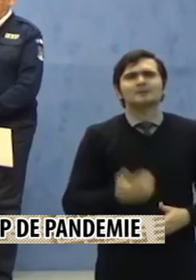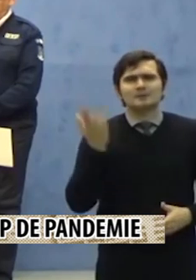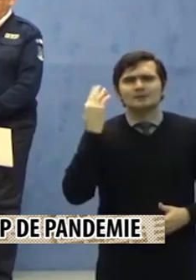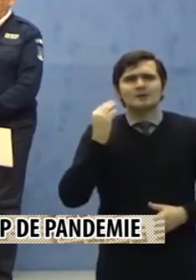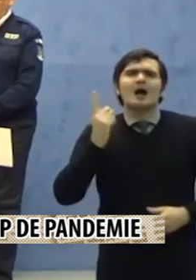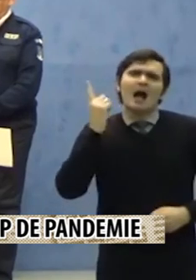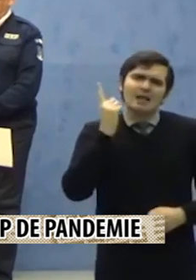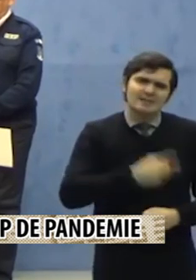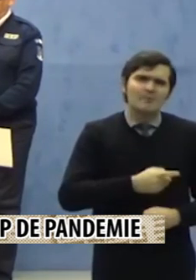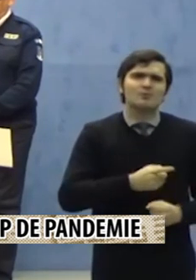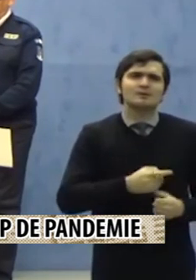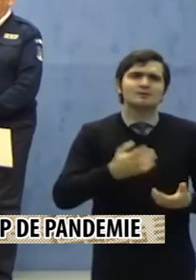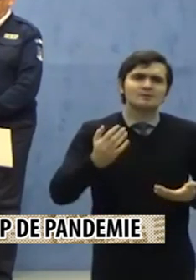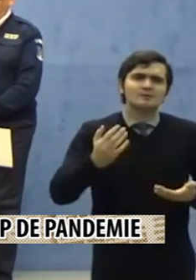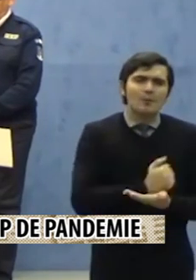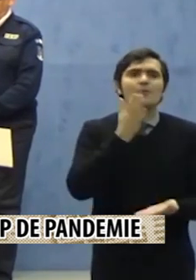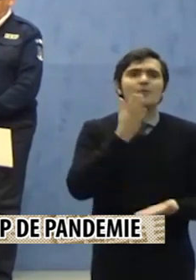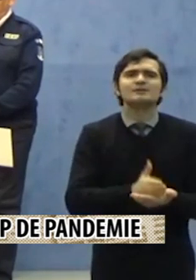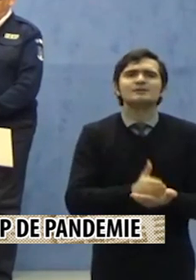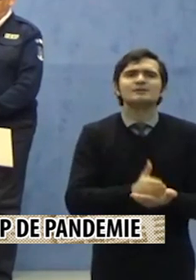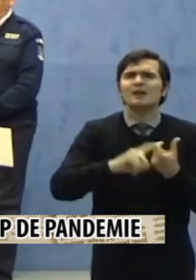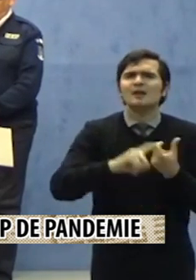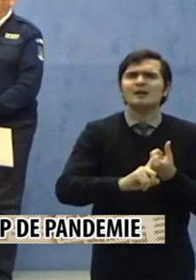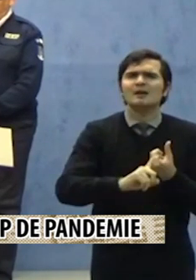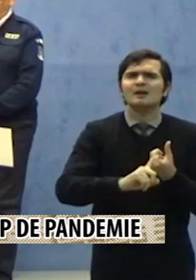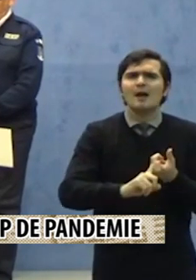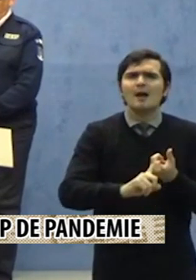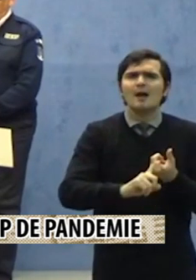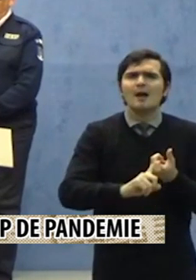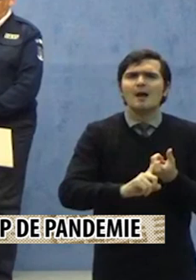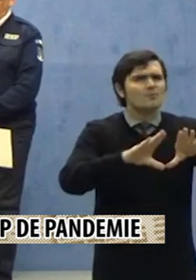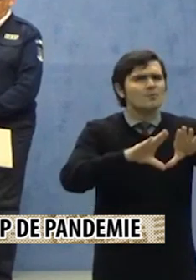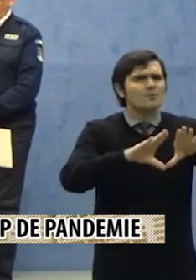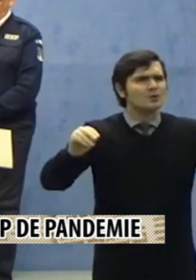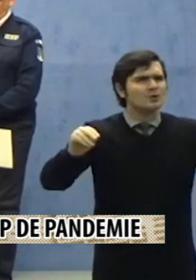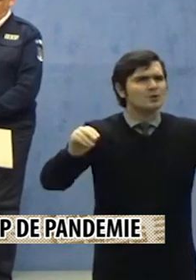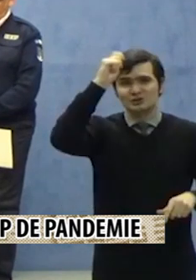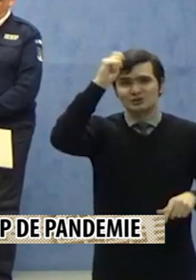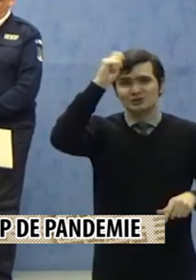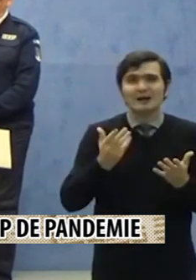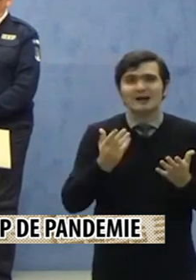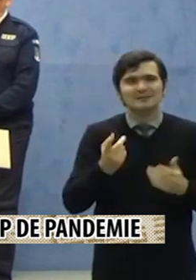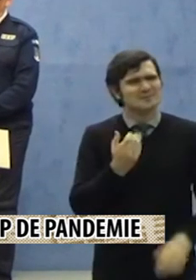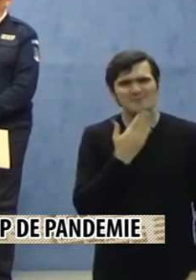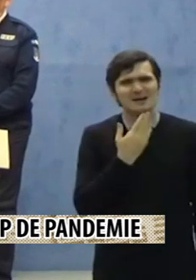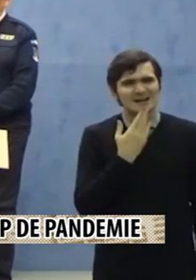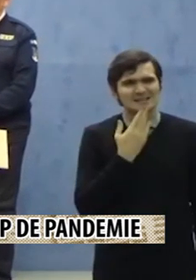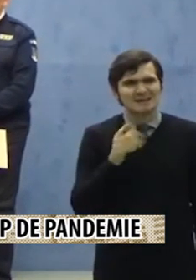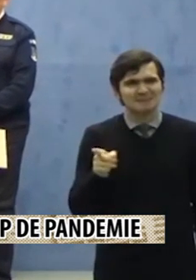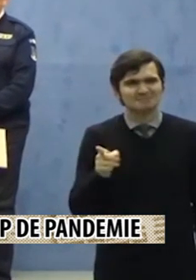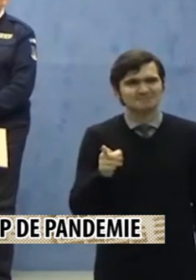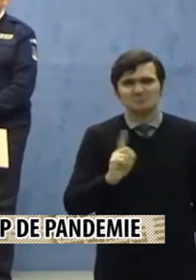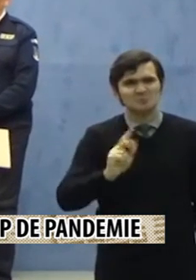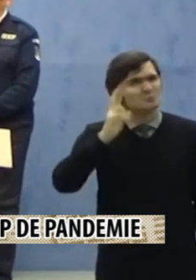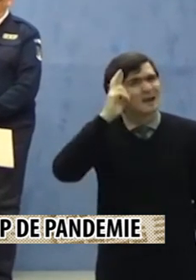să luăm o deciză cu privire la mulți cetățeni care, din păcate, nu respectă